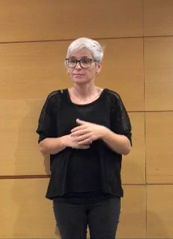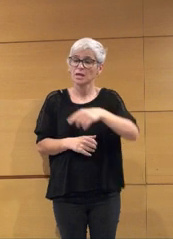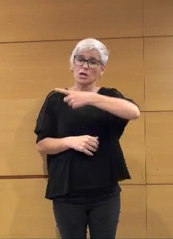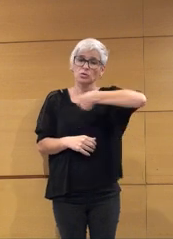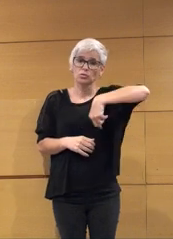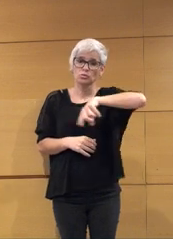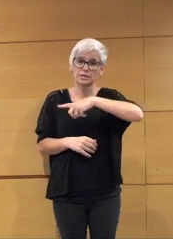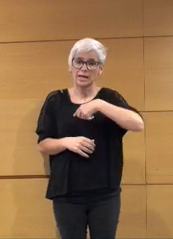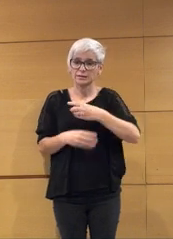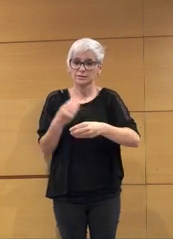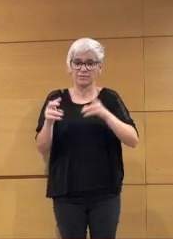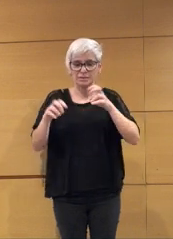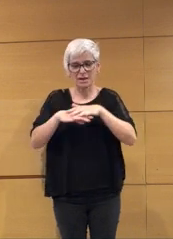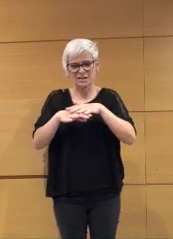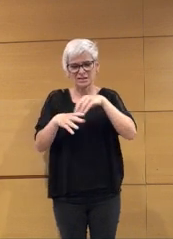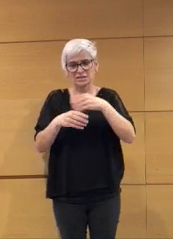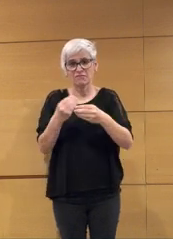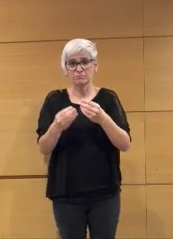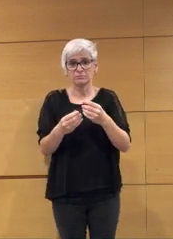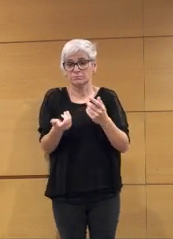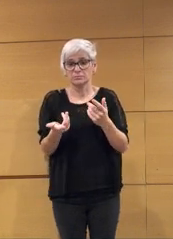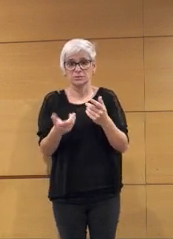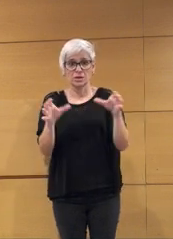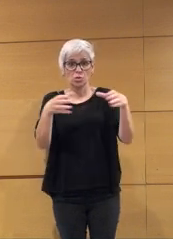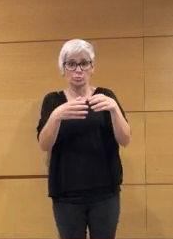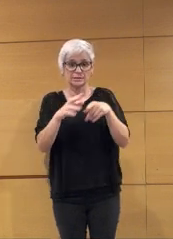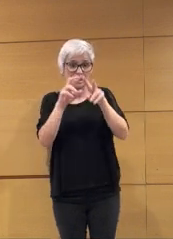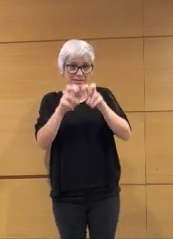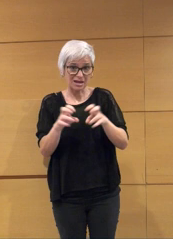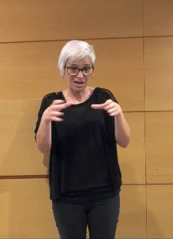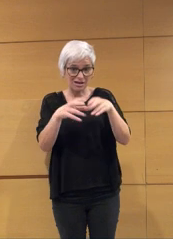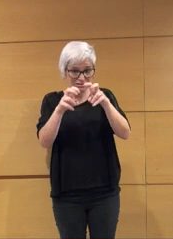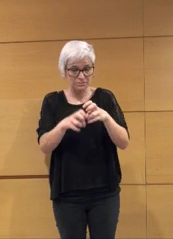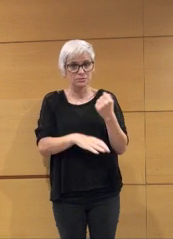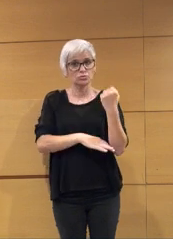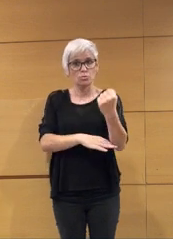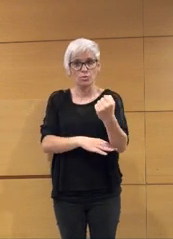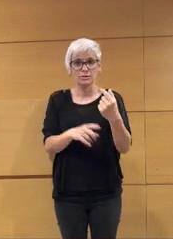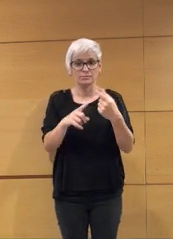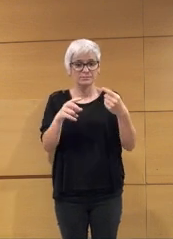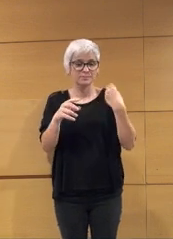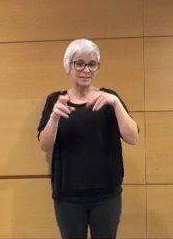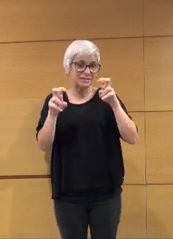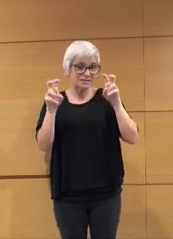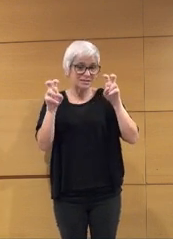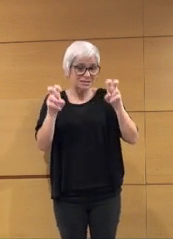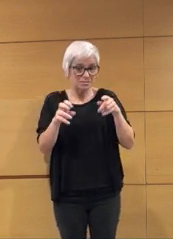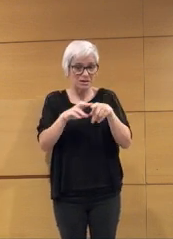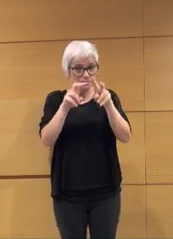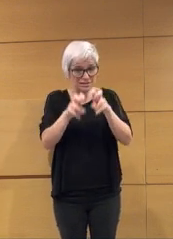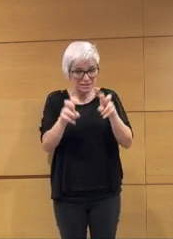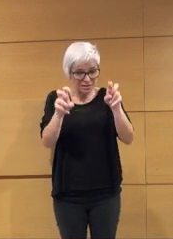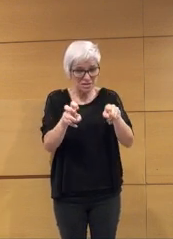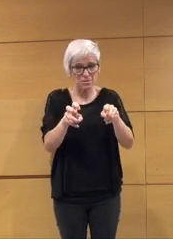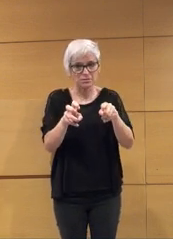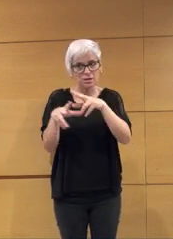Nosaltres el que estem fent com a xarxa és donar suport als grups de recerca perquè allò que estan investigant arribi a la societat. No ens ho